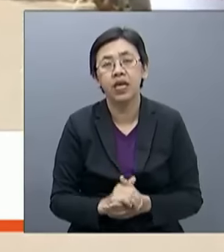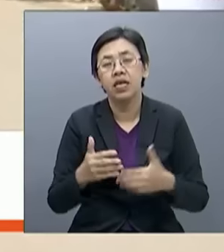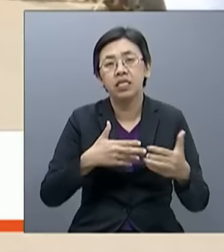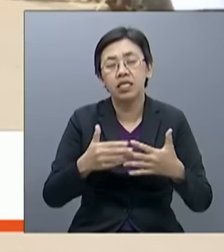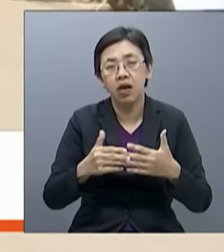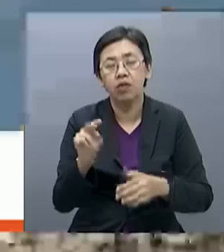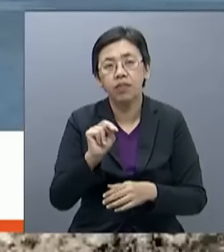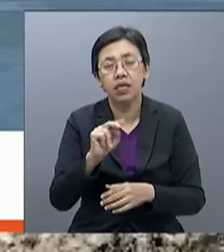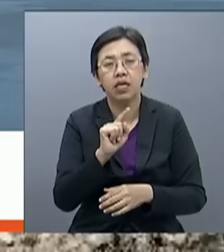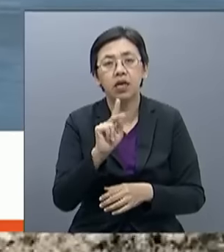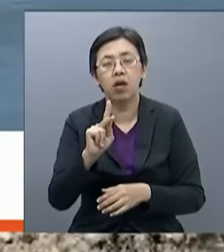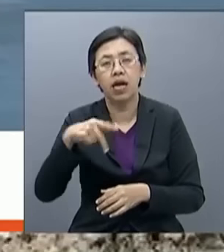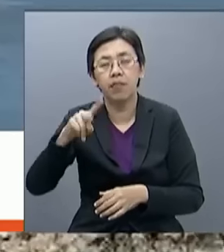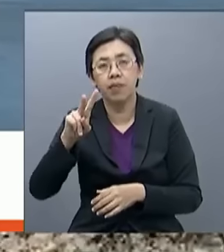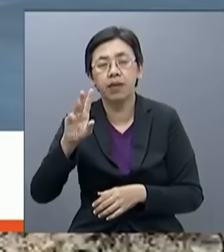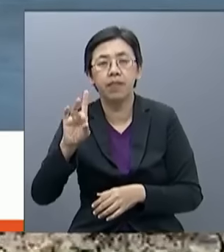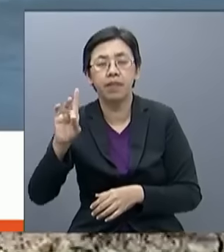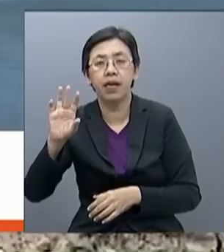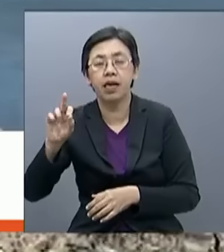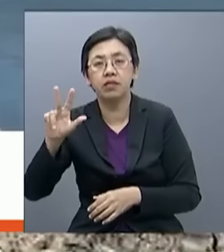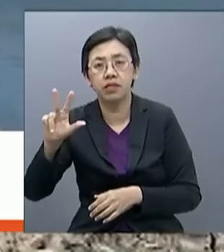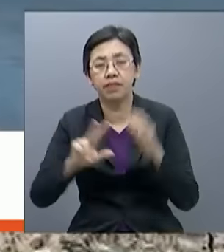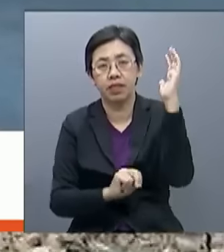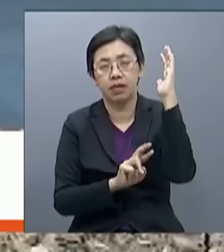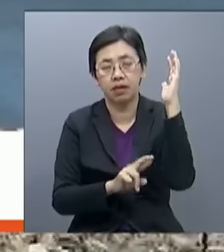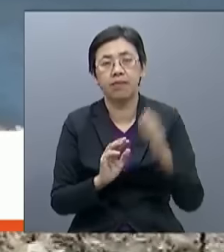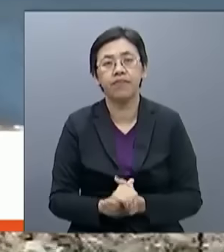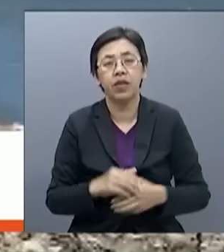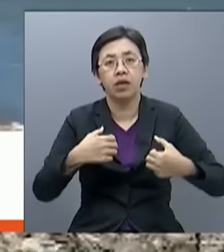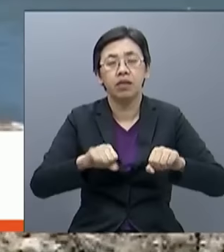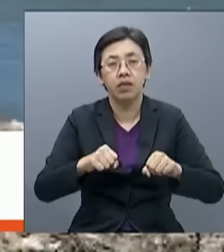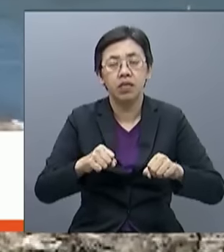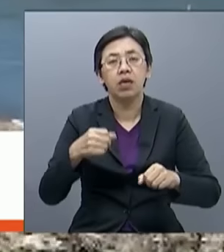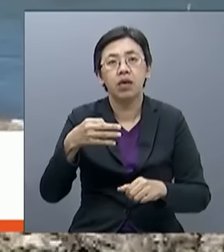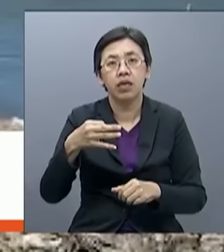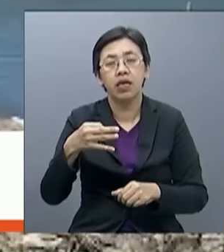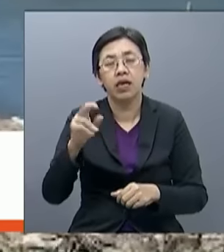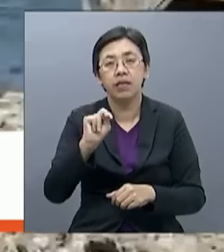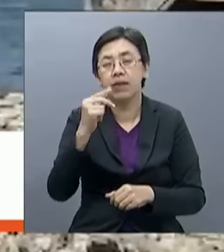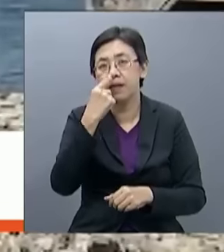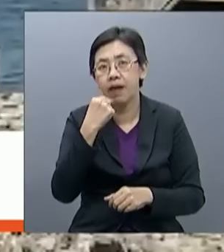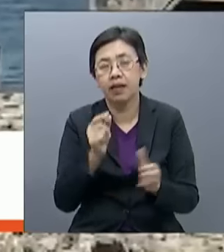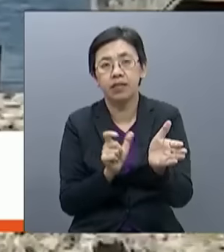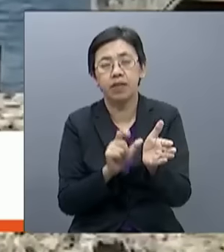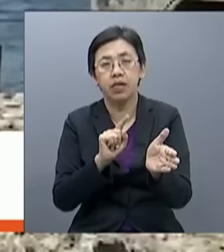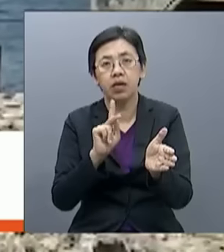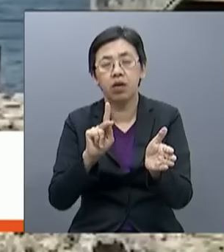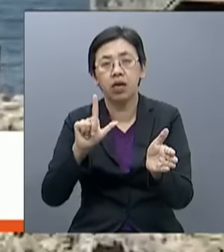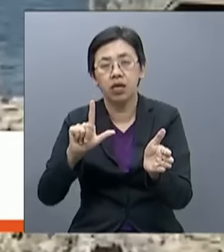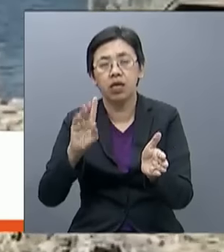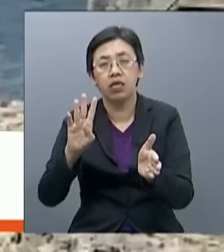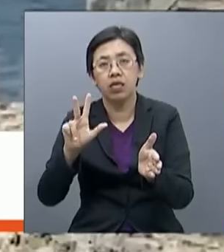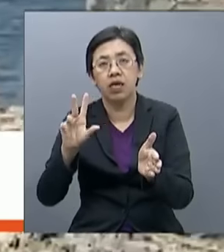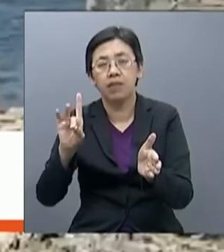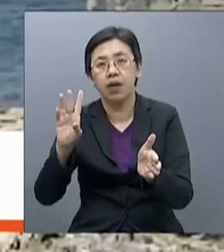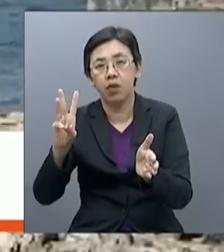ทะเบียน1กไก่พพึ่ง8893นราธิวาสรถจักรยานยนต์ Honda สีน้ำเงินแดงทะเบียน1กไก่ลอลิง